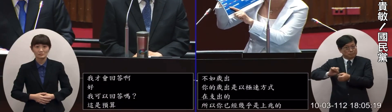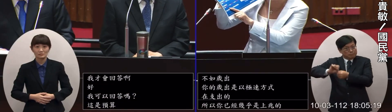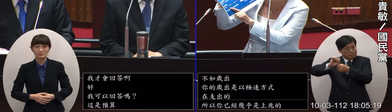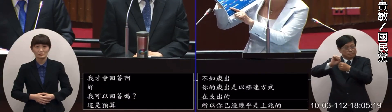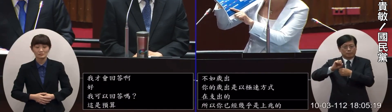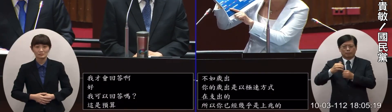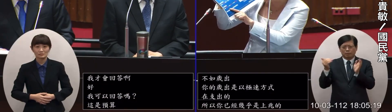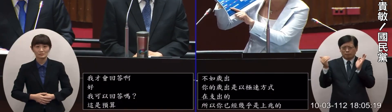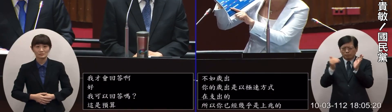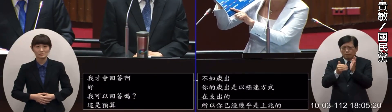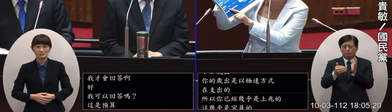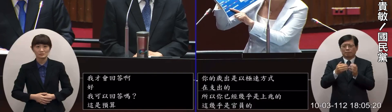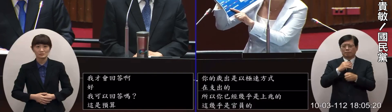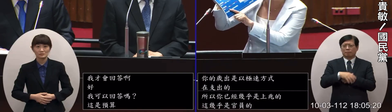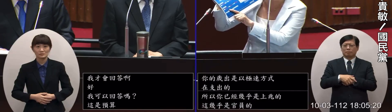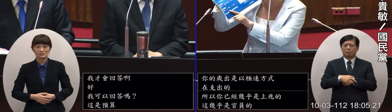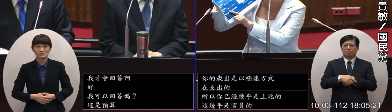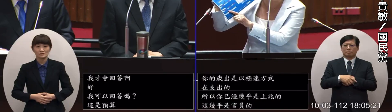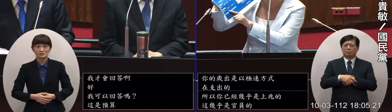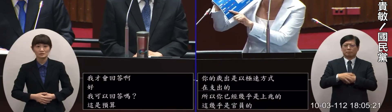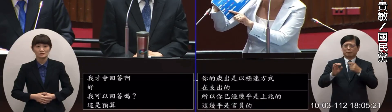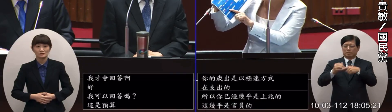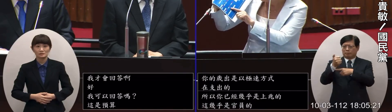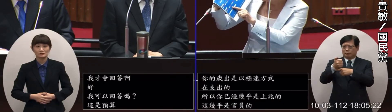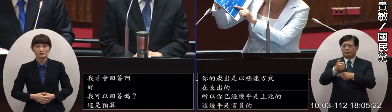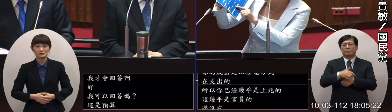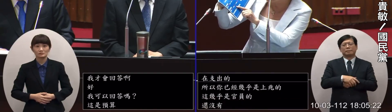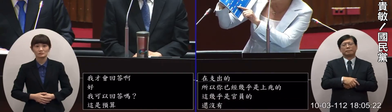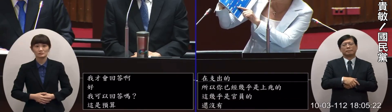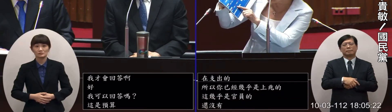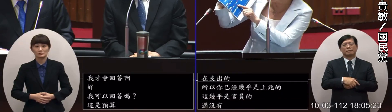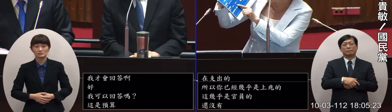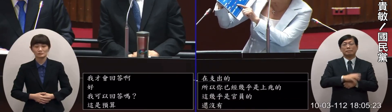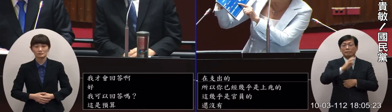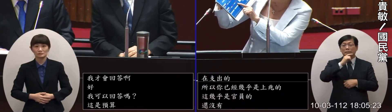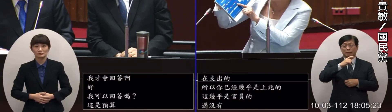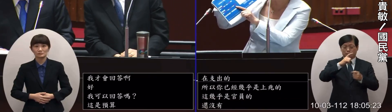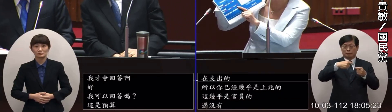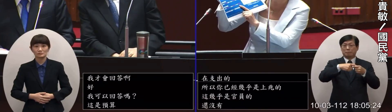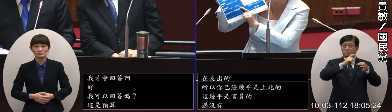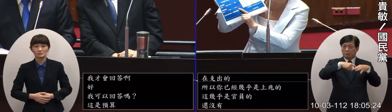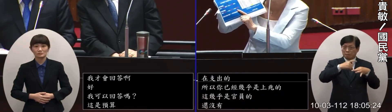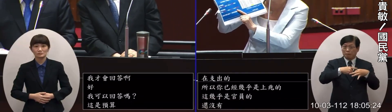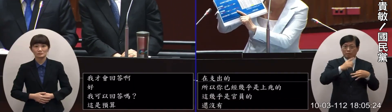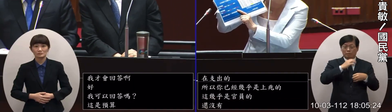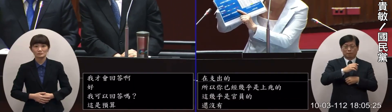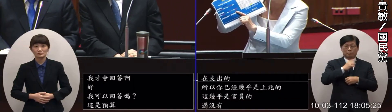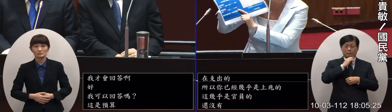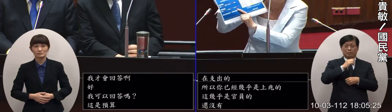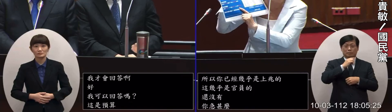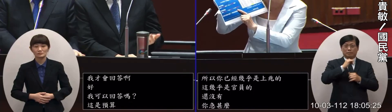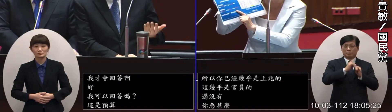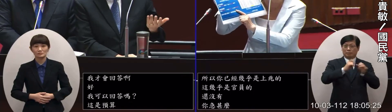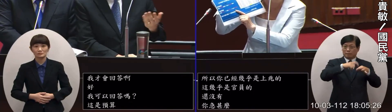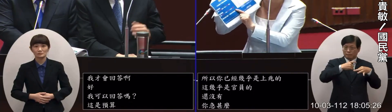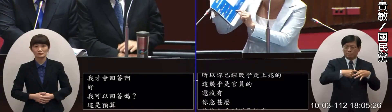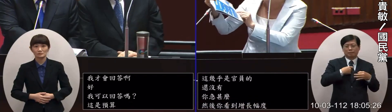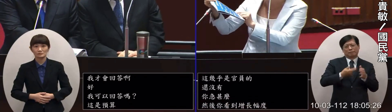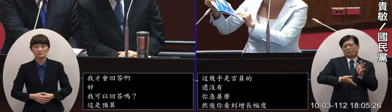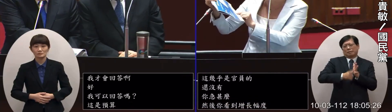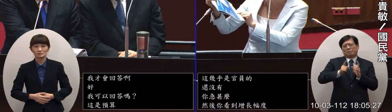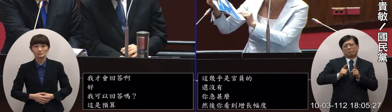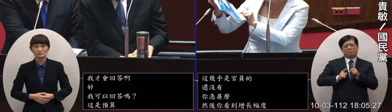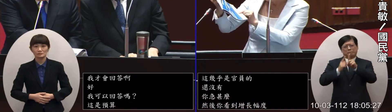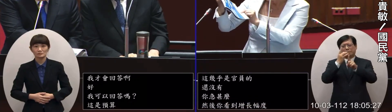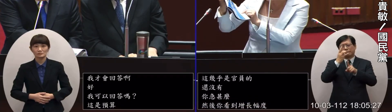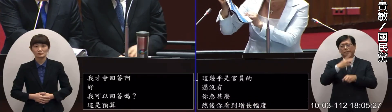呢快要高达50%啊。可是你税入的部分跟你 GDP 的成长呢，你都来不及赶